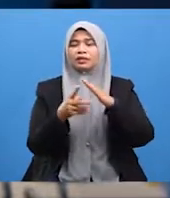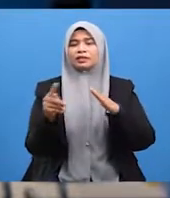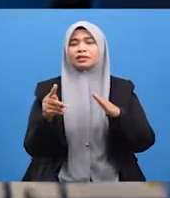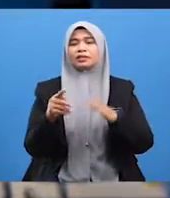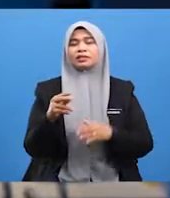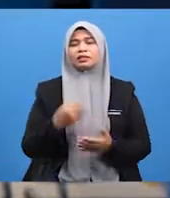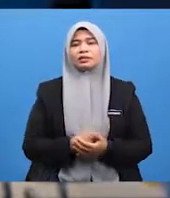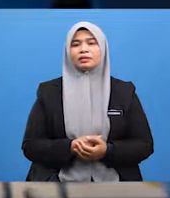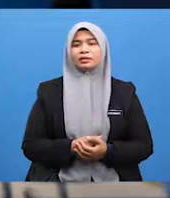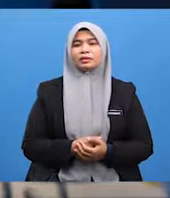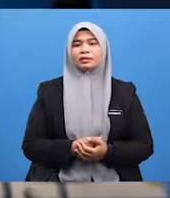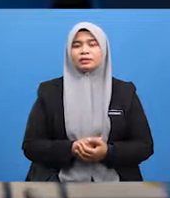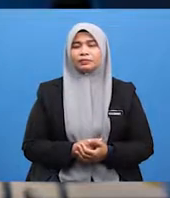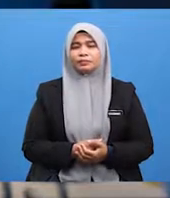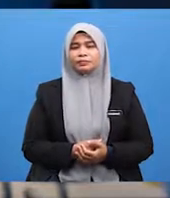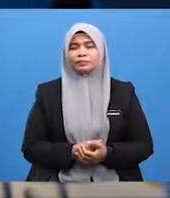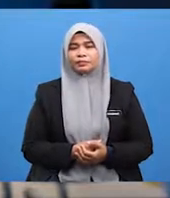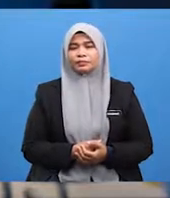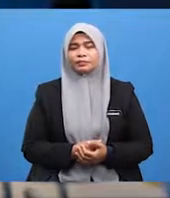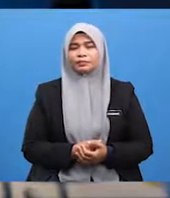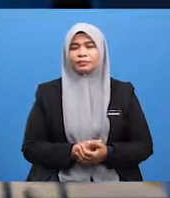novel SBDKL.